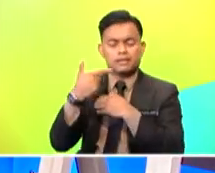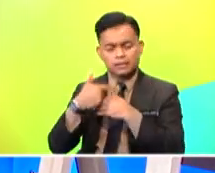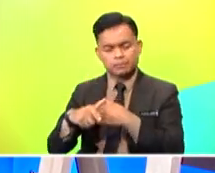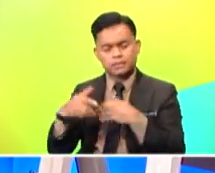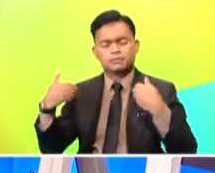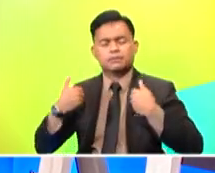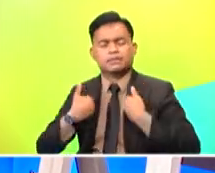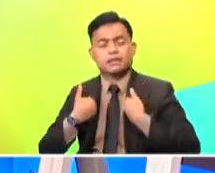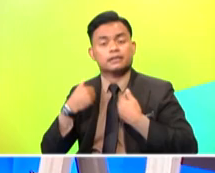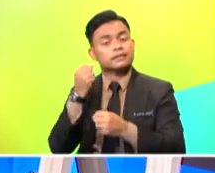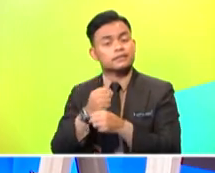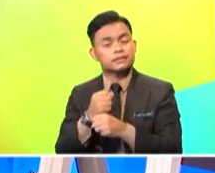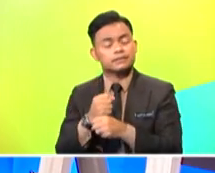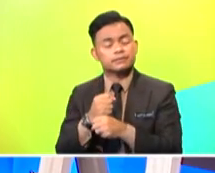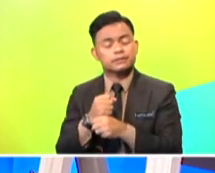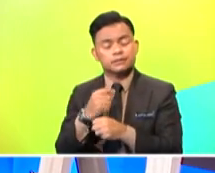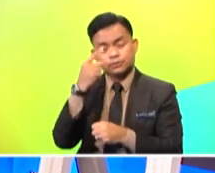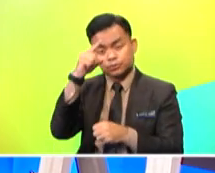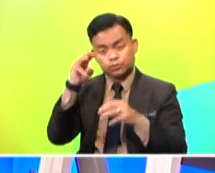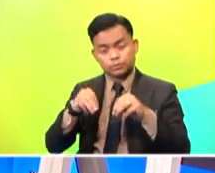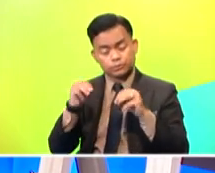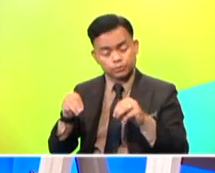murid-murid pula, selepas kita penat